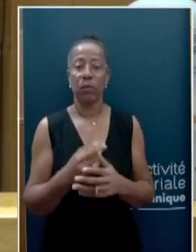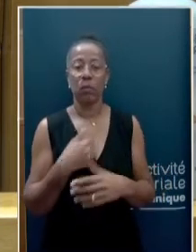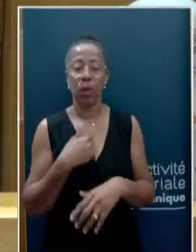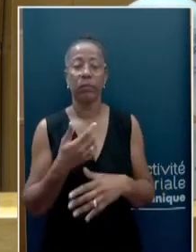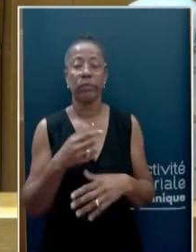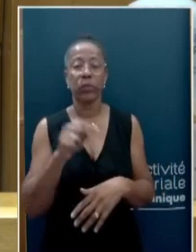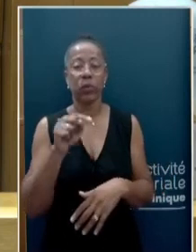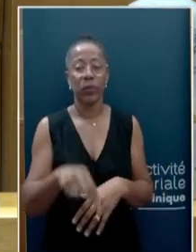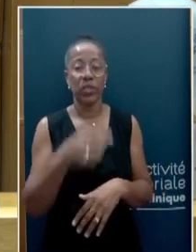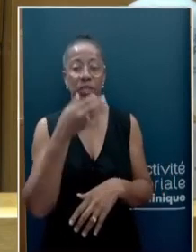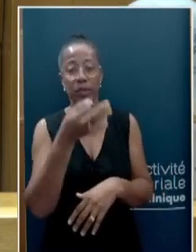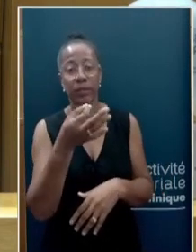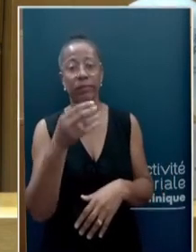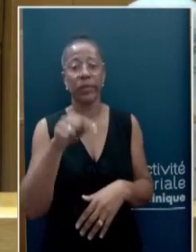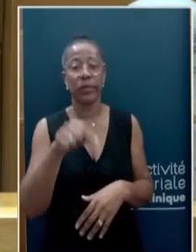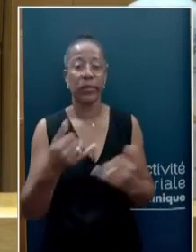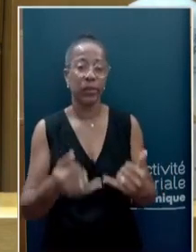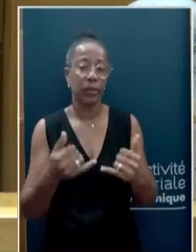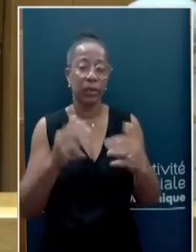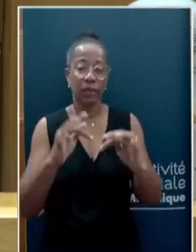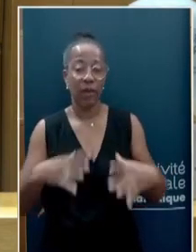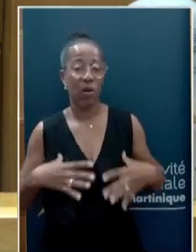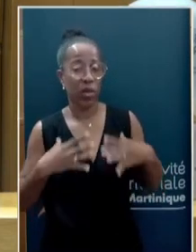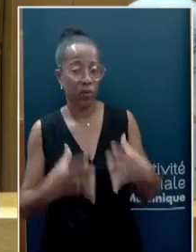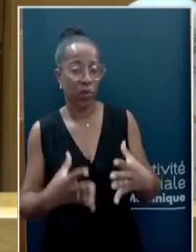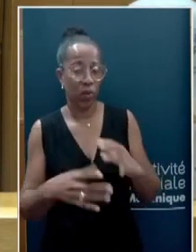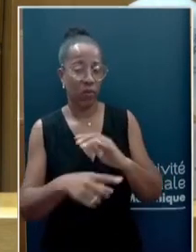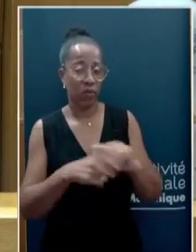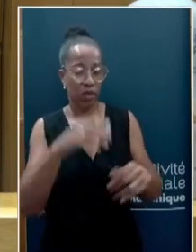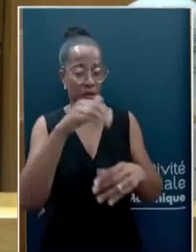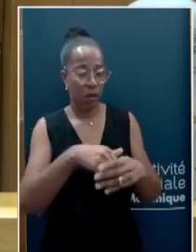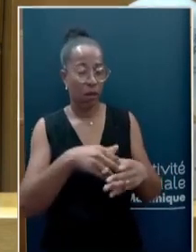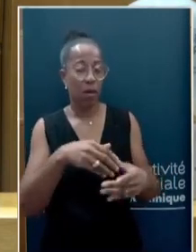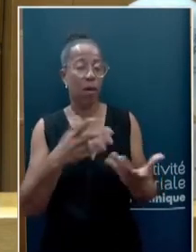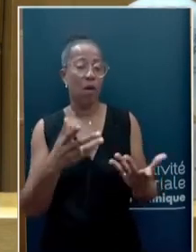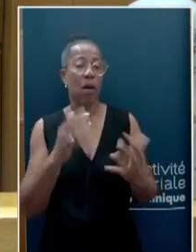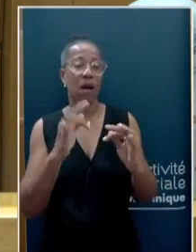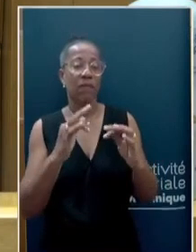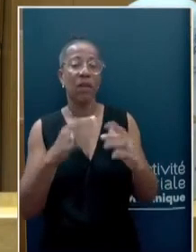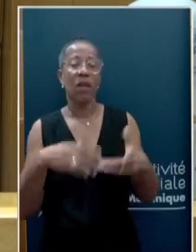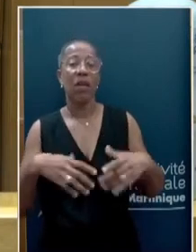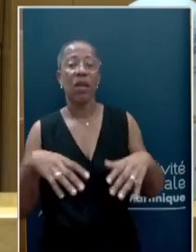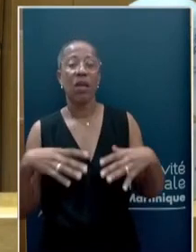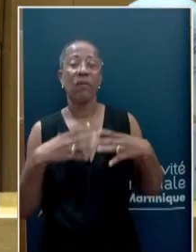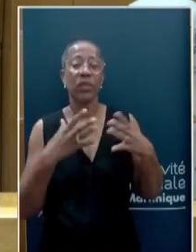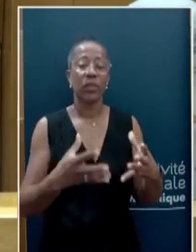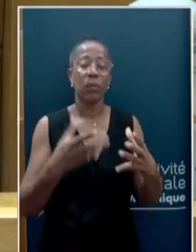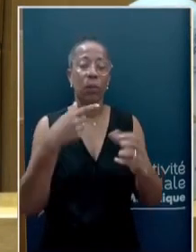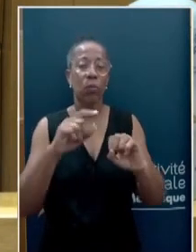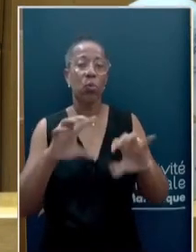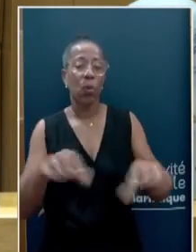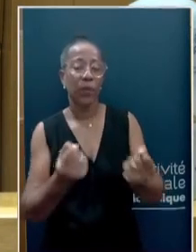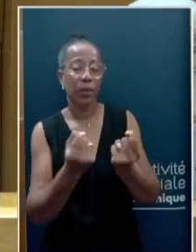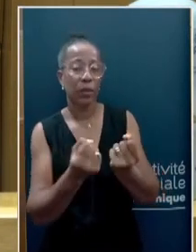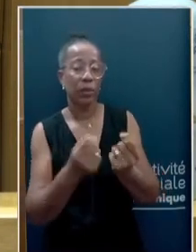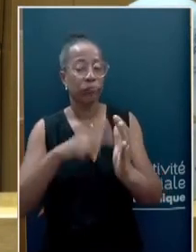ici que l'engagement qui avait été pris dans le pacte d'investissement dans les compétences, qui était signé avec l'État, la